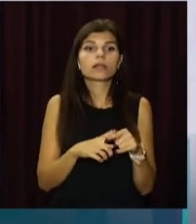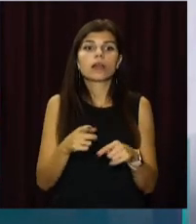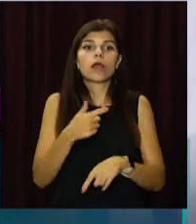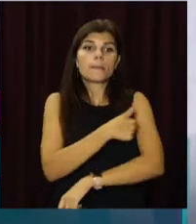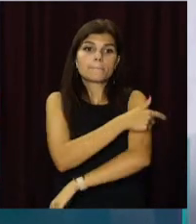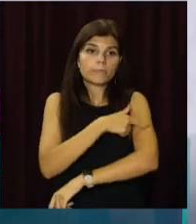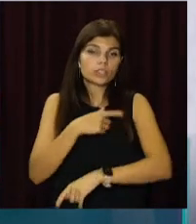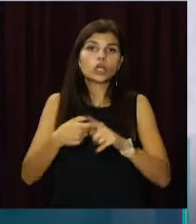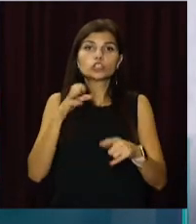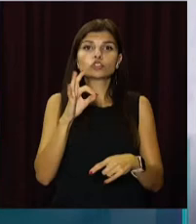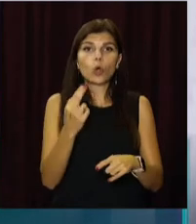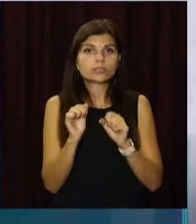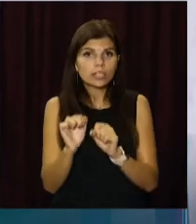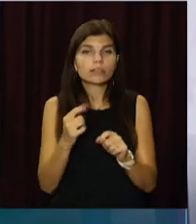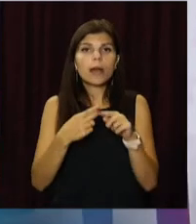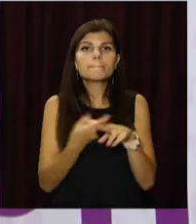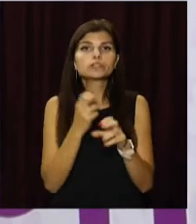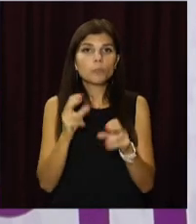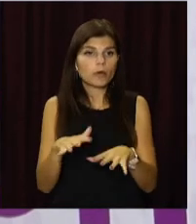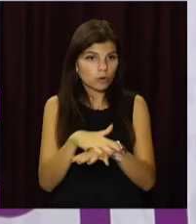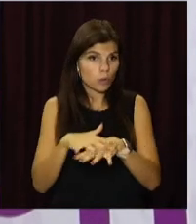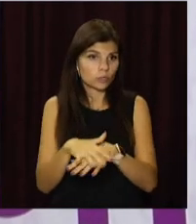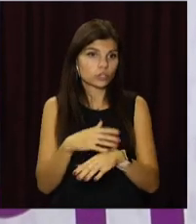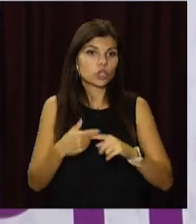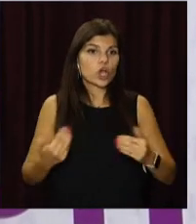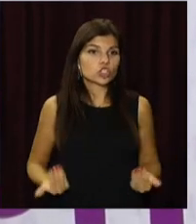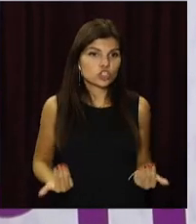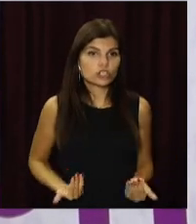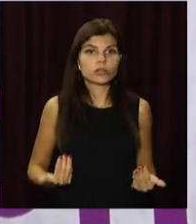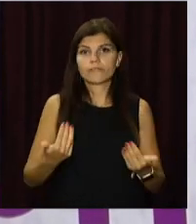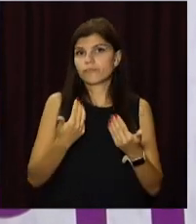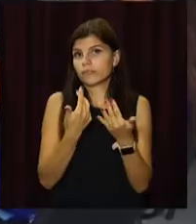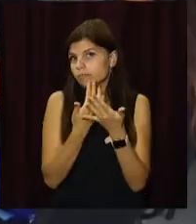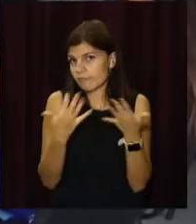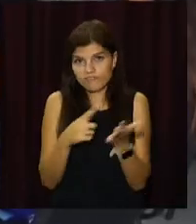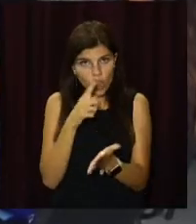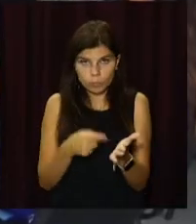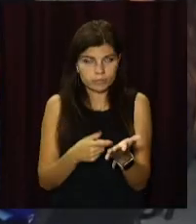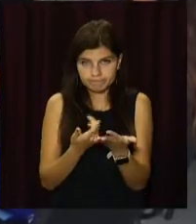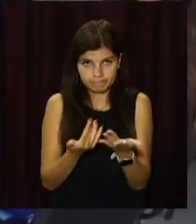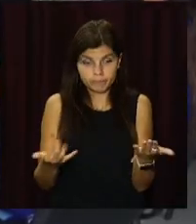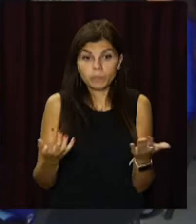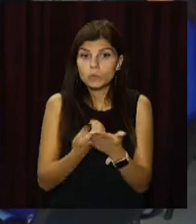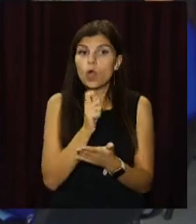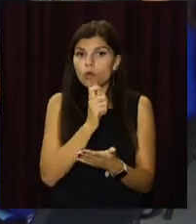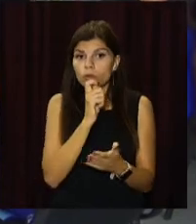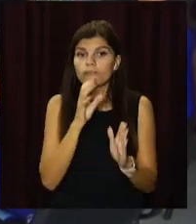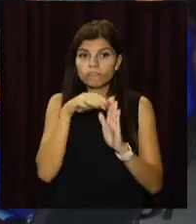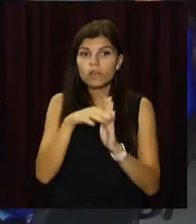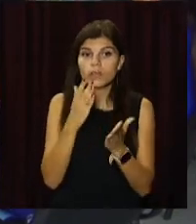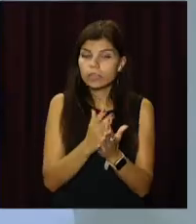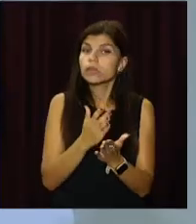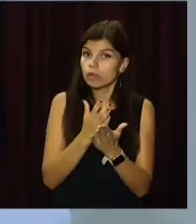медичні питання, соціальний захист, безпека в громаді, житлово-побутові питання. Деякі спікерки долучилися до форуму у